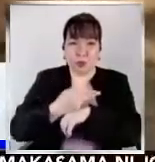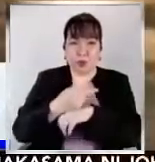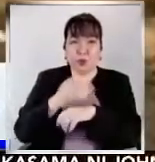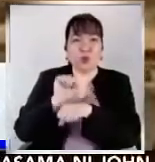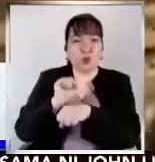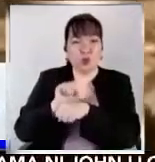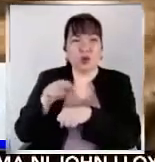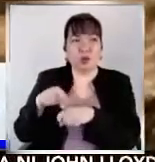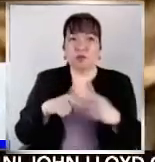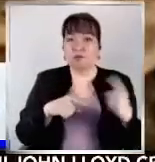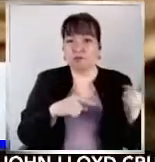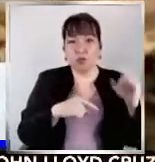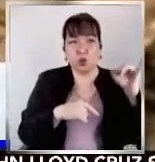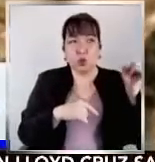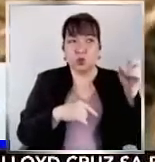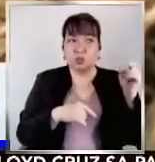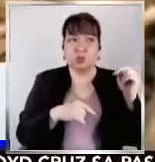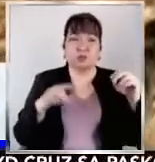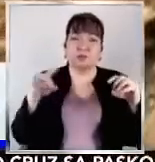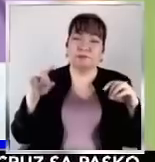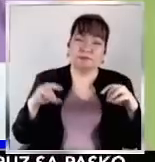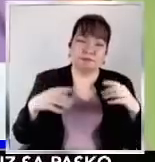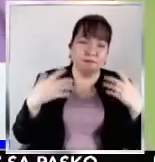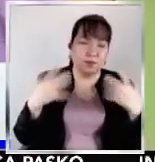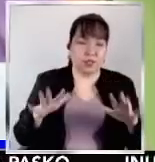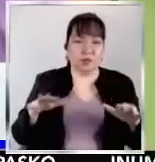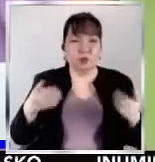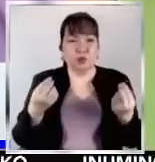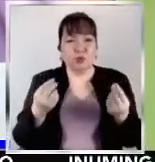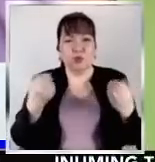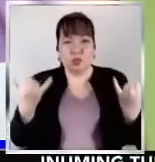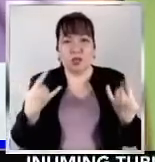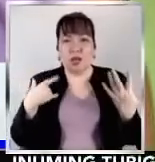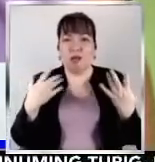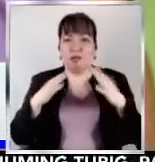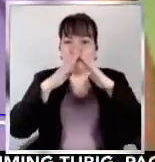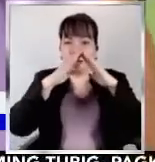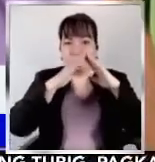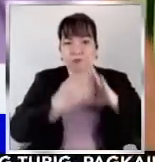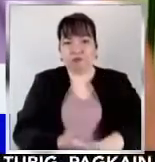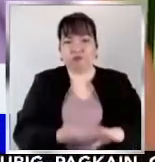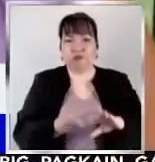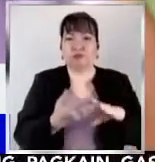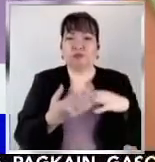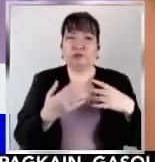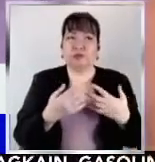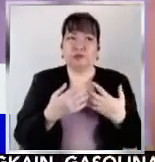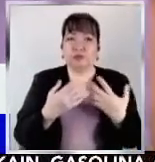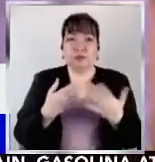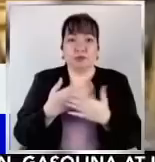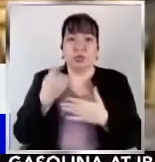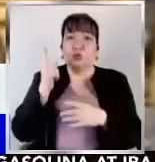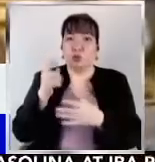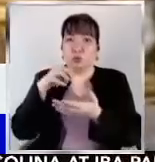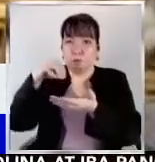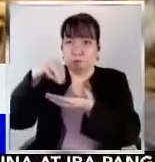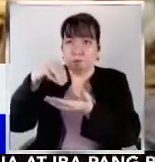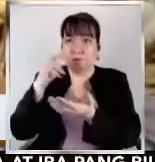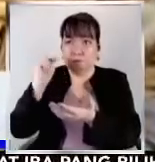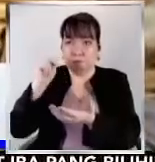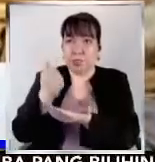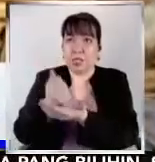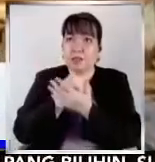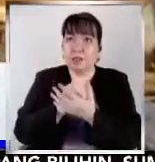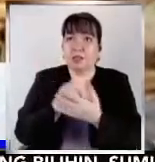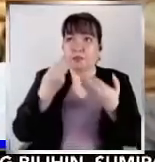matapos padapain ng bagyo ang kanilang tahanan. Ang pinakailangan po namin yung kumbaga pangbahay, mga materyales para makatayo ulit